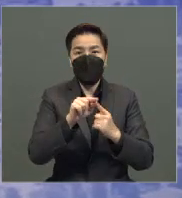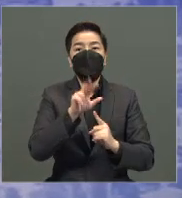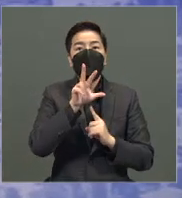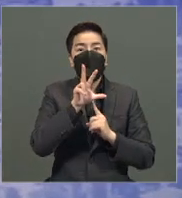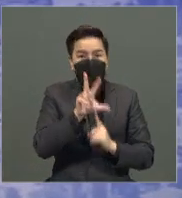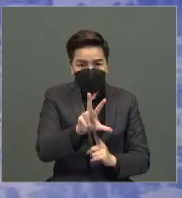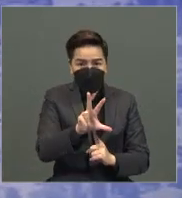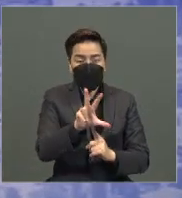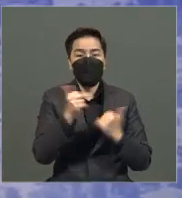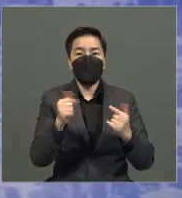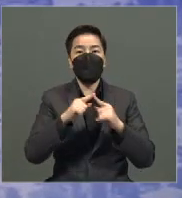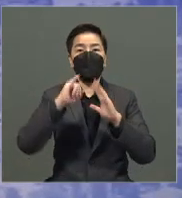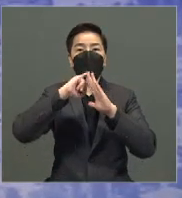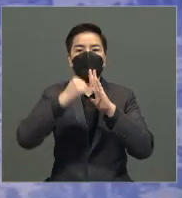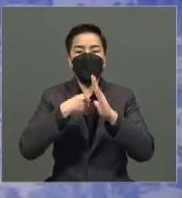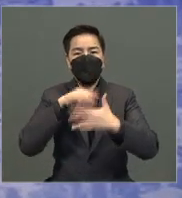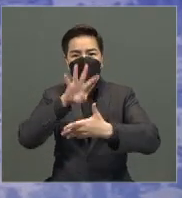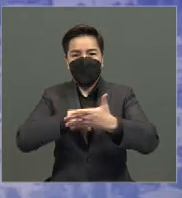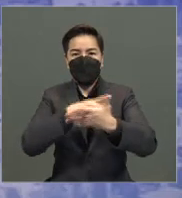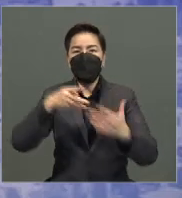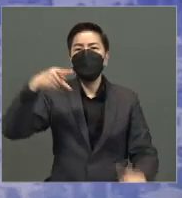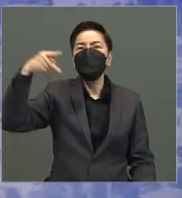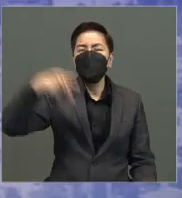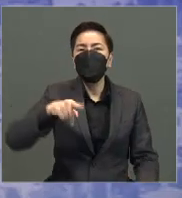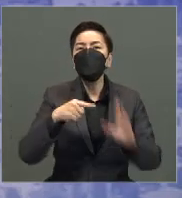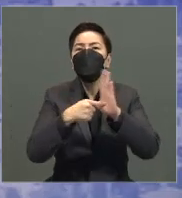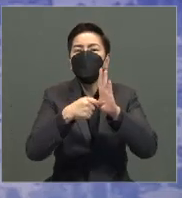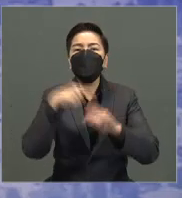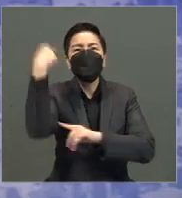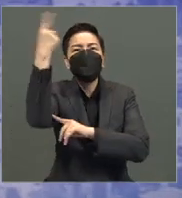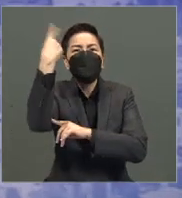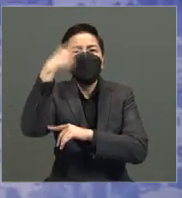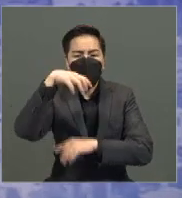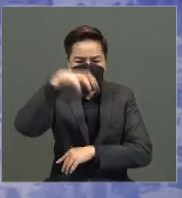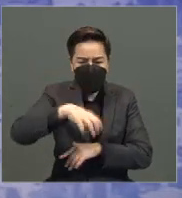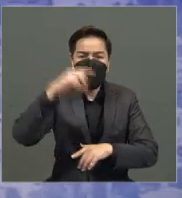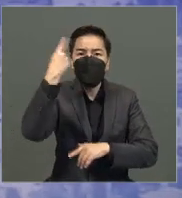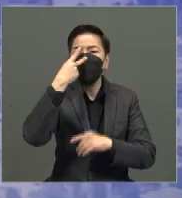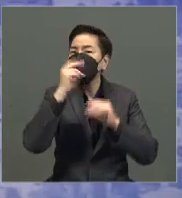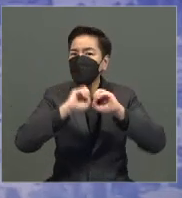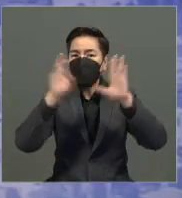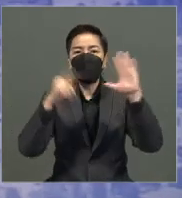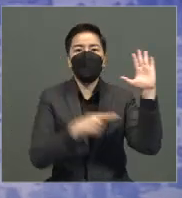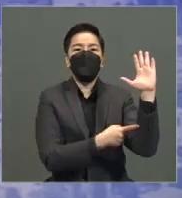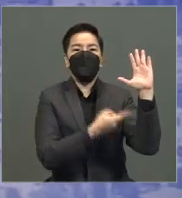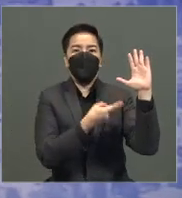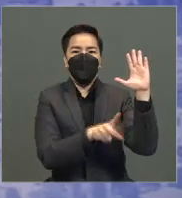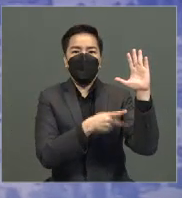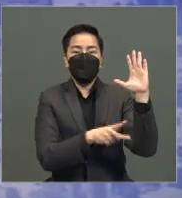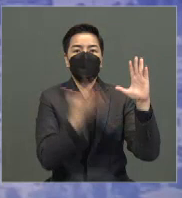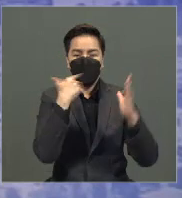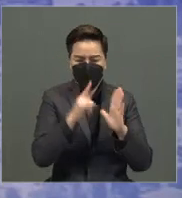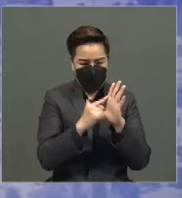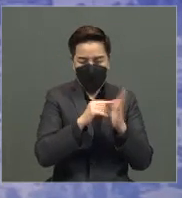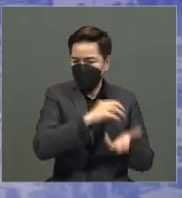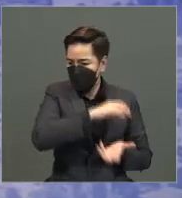ามก็คือจังหวัดที่เป็นกลุ่มเป้าหมายพิเศษอย่างเช่นจังหวัดท่องเที่ยวตัวอย่างที่เห็นก็คือภูเก็ตนะครับที่มีการส่งวัคซีน